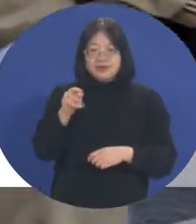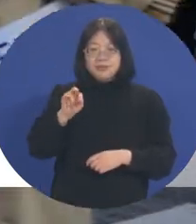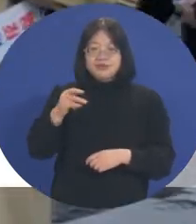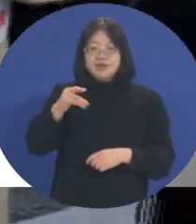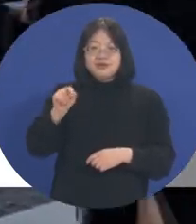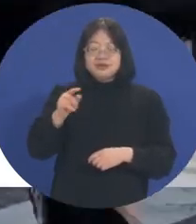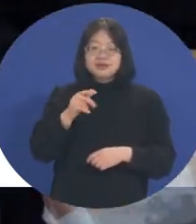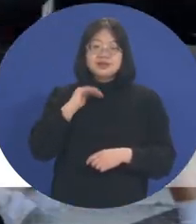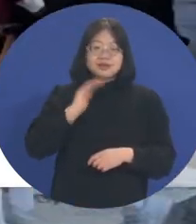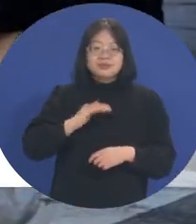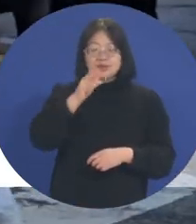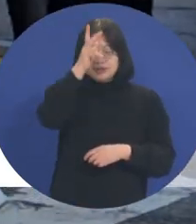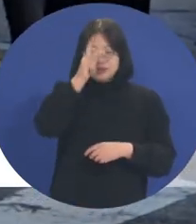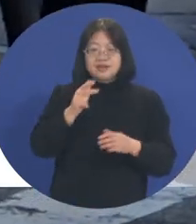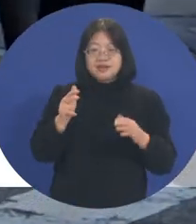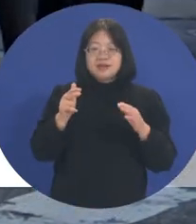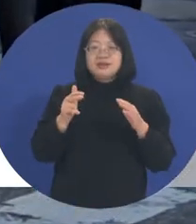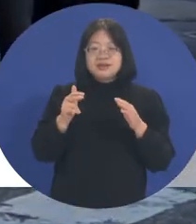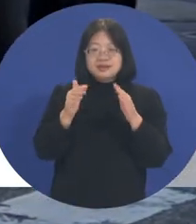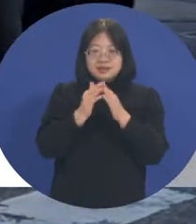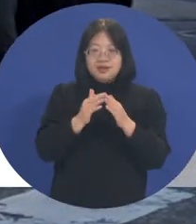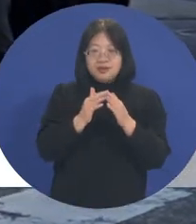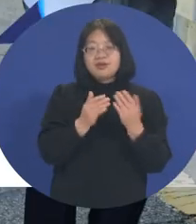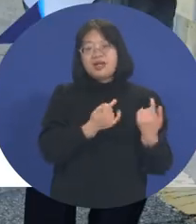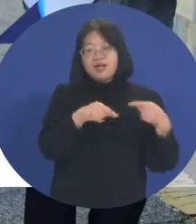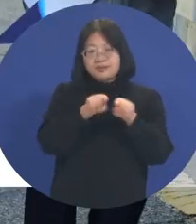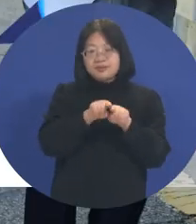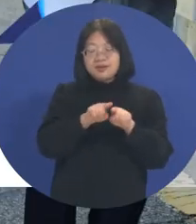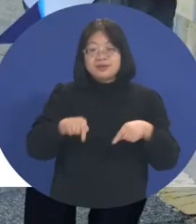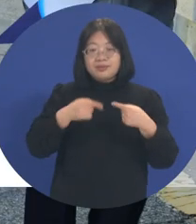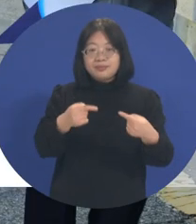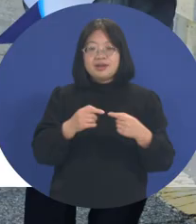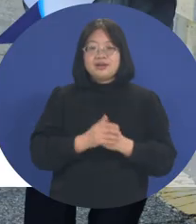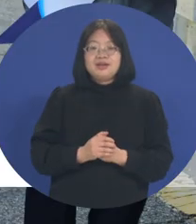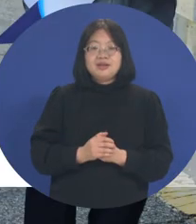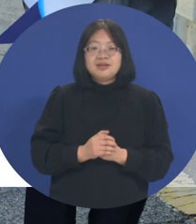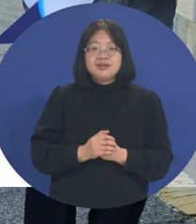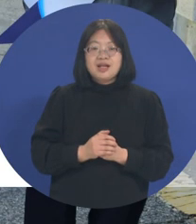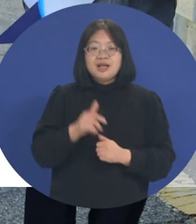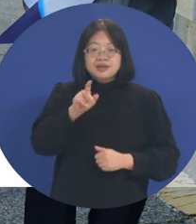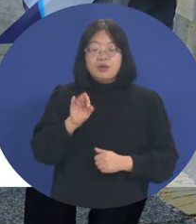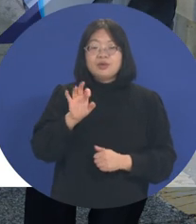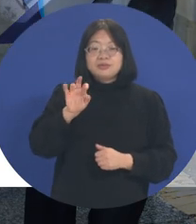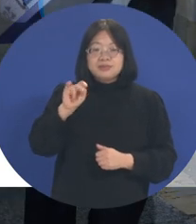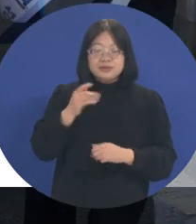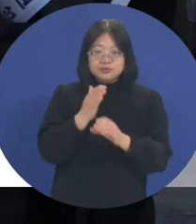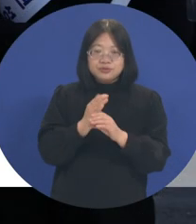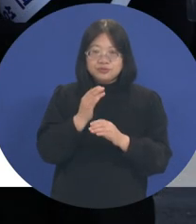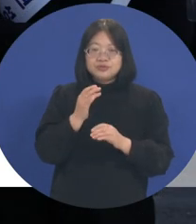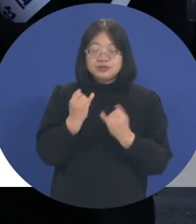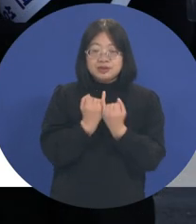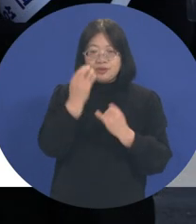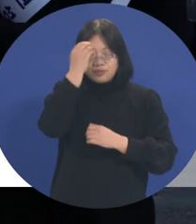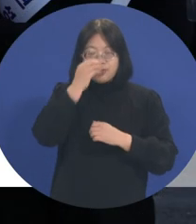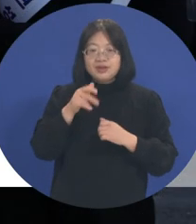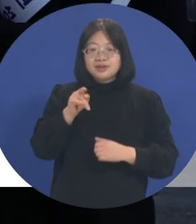의정부 경찰서 학부모 폴리스 연합단 등이 함께했습니다. 또 경민중과 경민여중, 경민고,